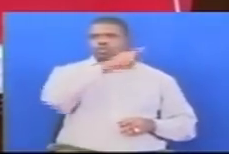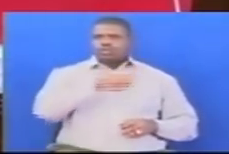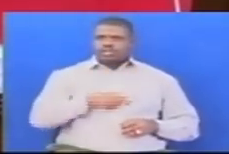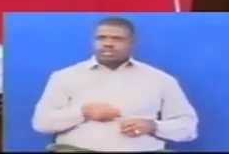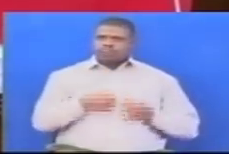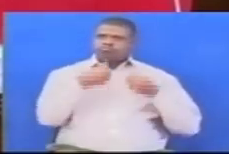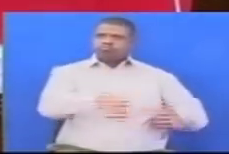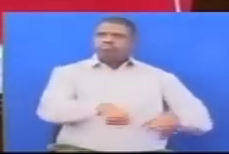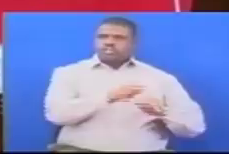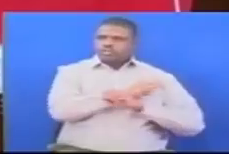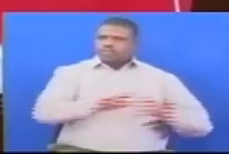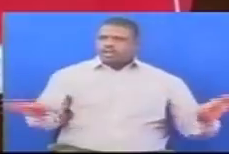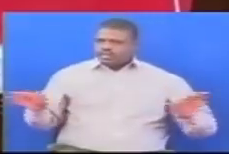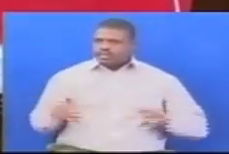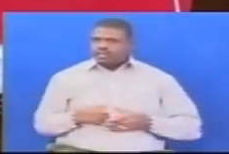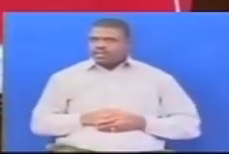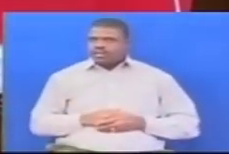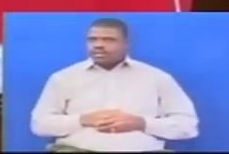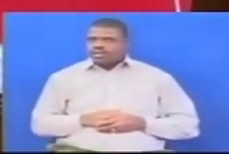utumbuliwe tu.